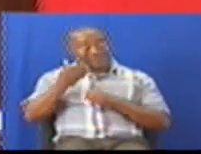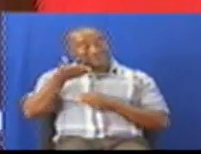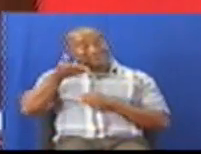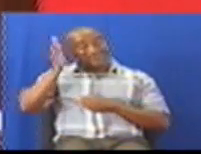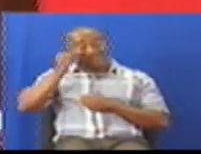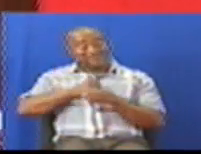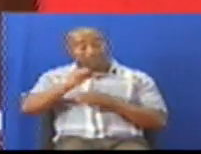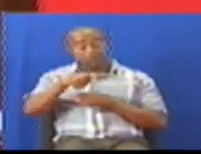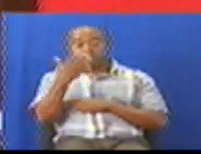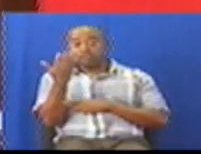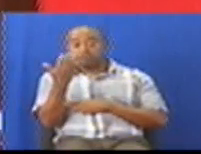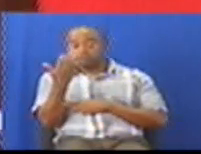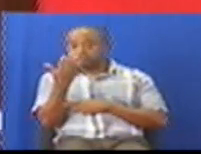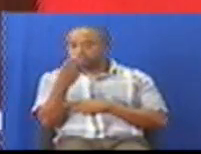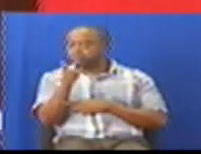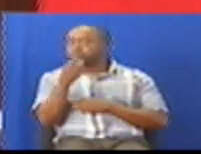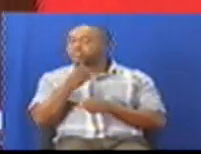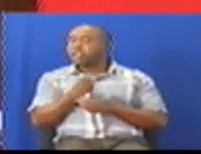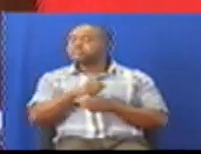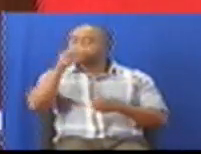hususani katika nchi yetu ni nyingi.